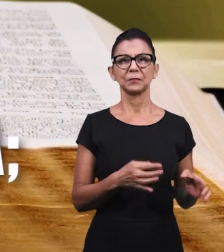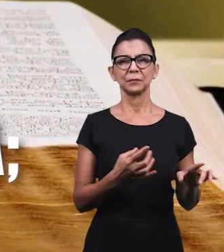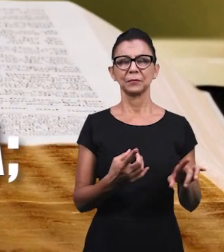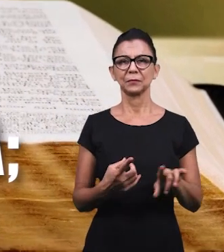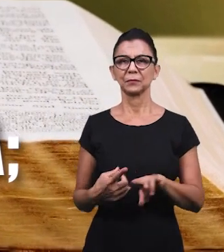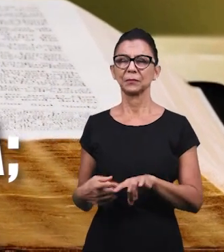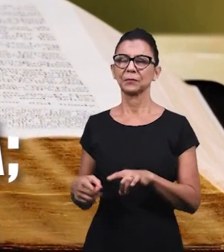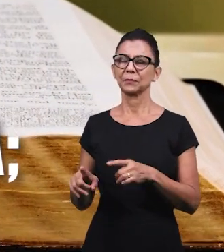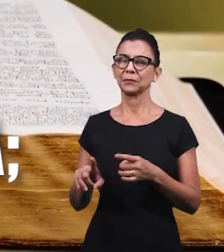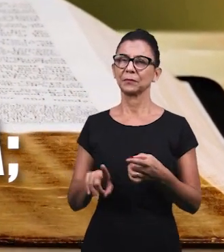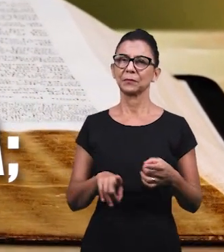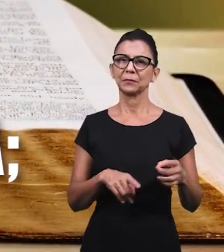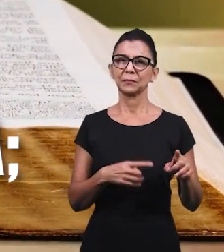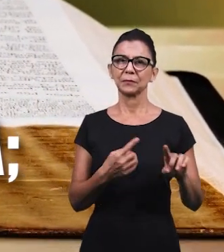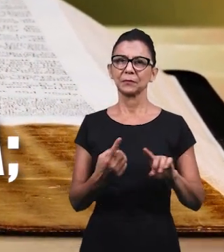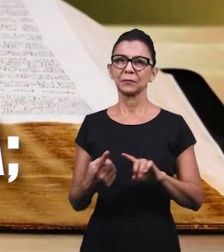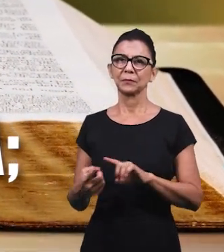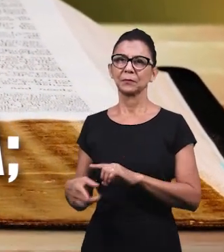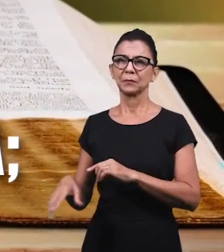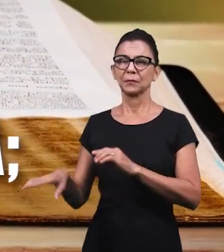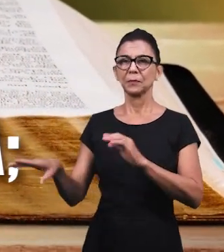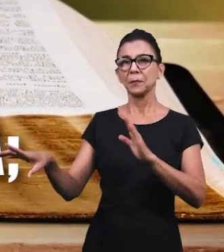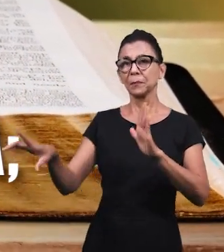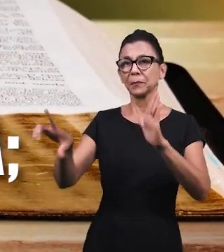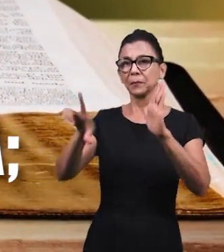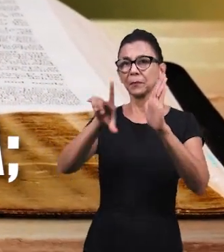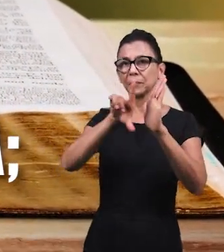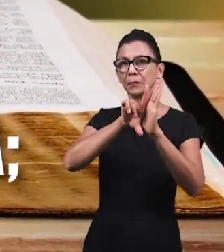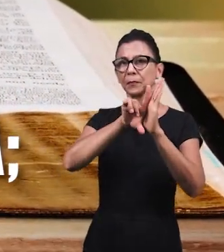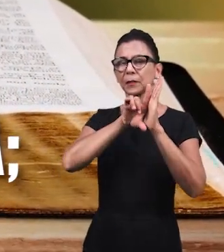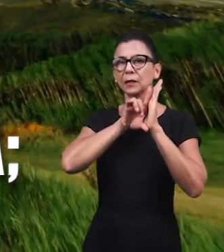проясняя для нас благословенный закон.